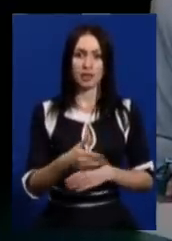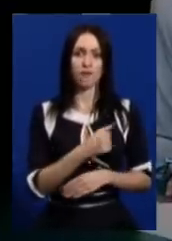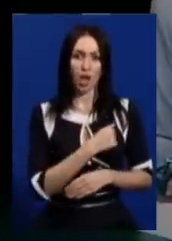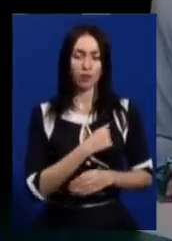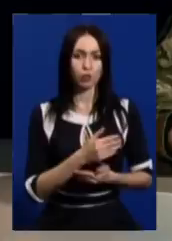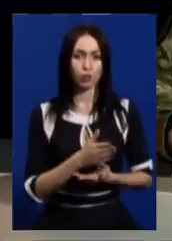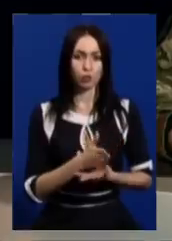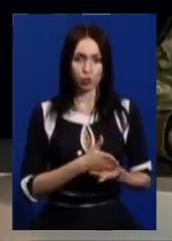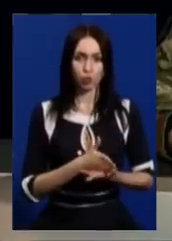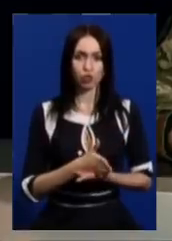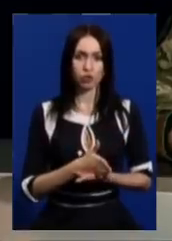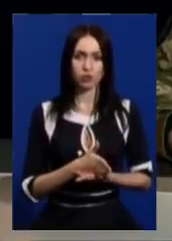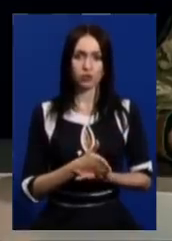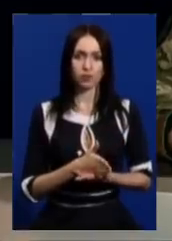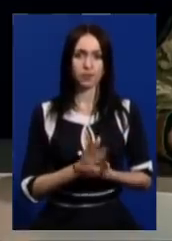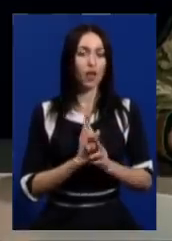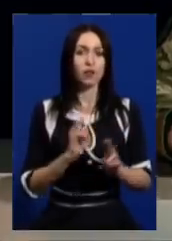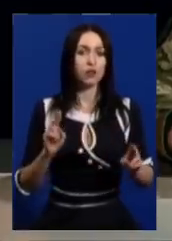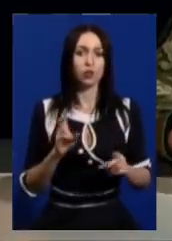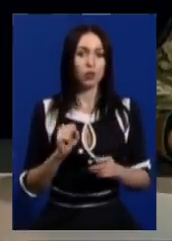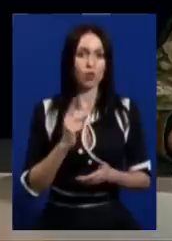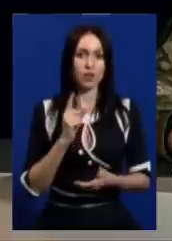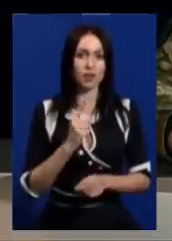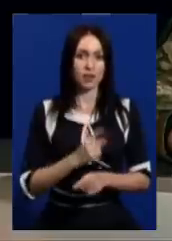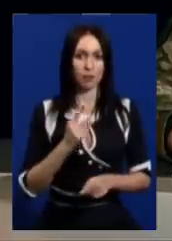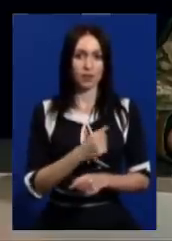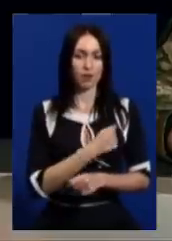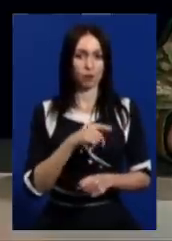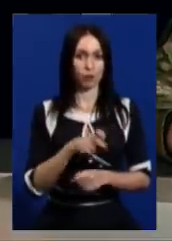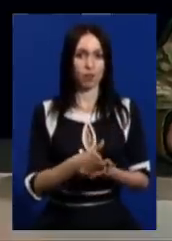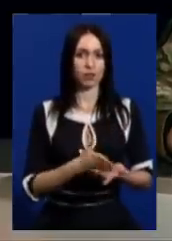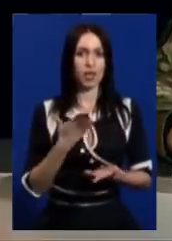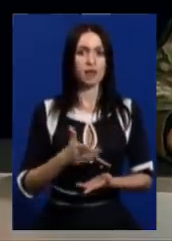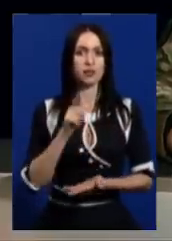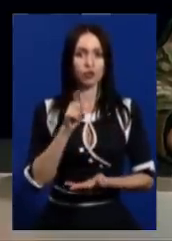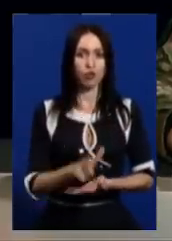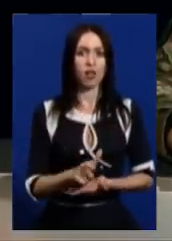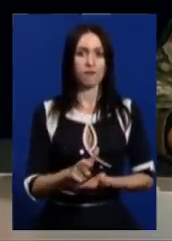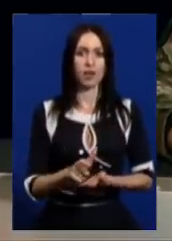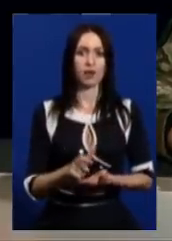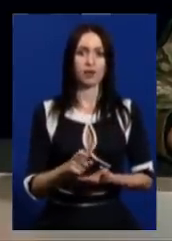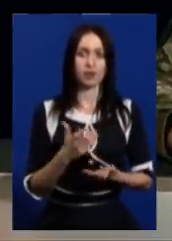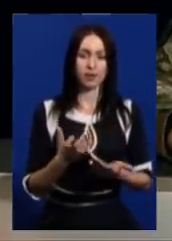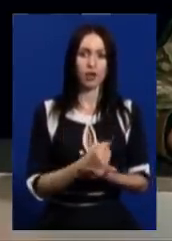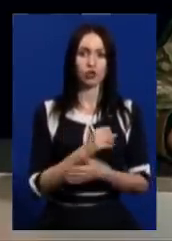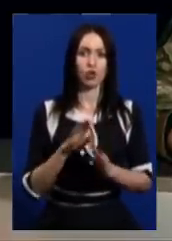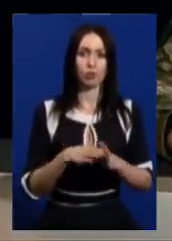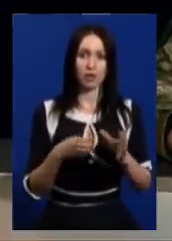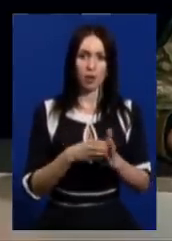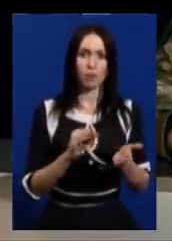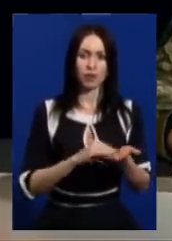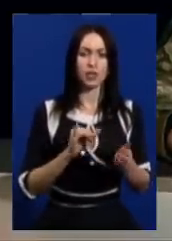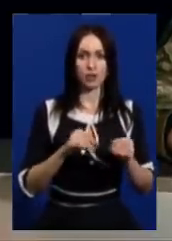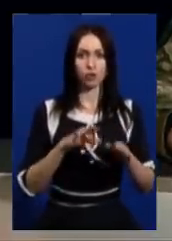служити? А ніхто не запретить піти в армію служити, якщо чоловік приписан к нашому підрозділенню і рішить